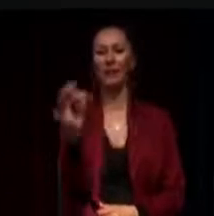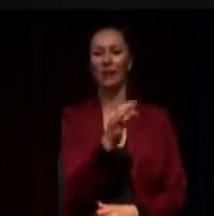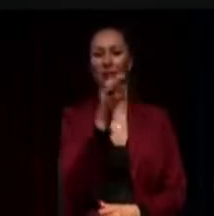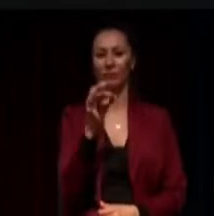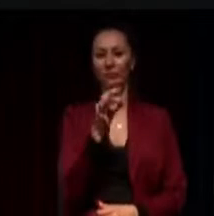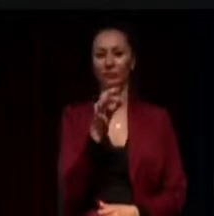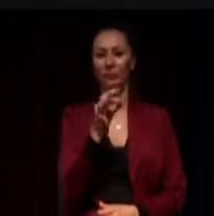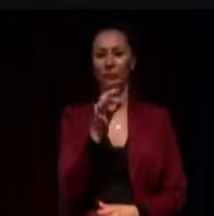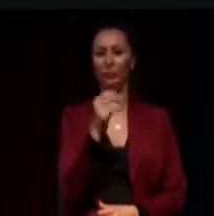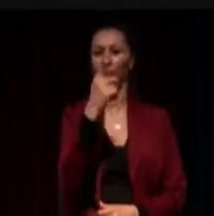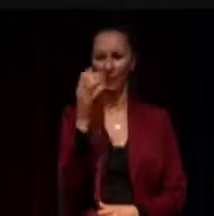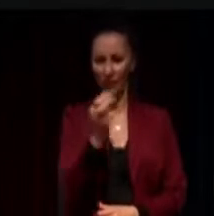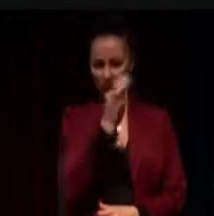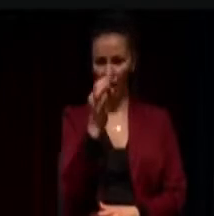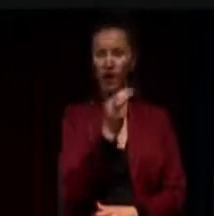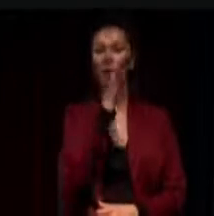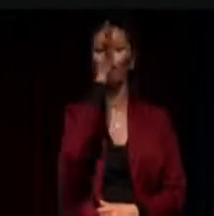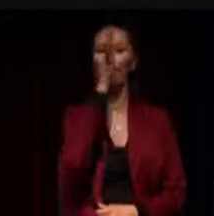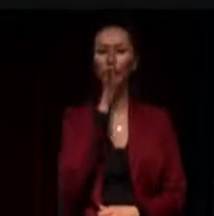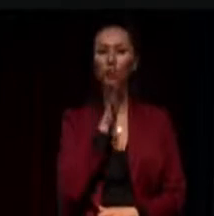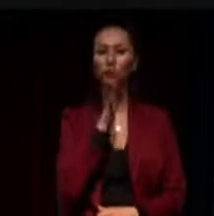1,5 milyar.